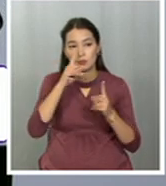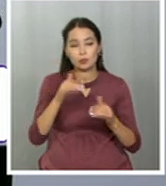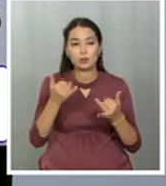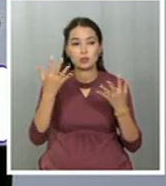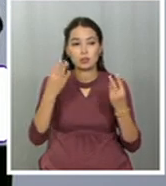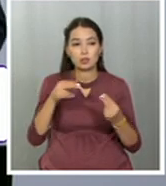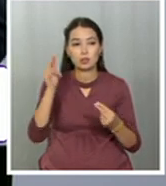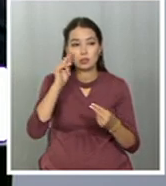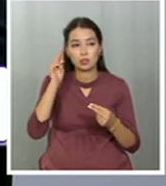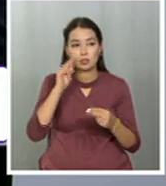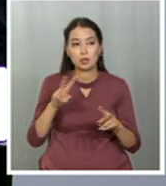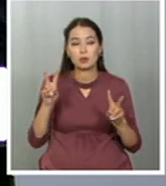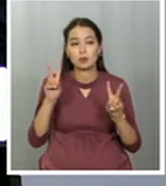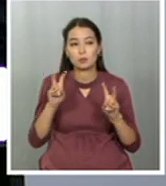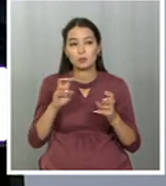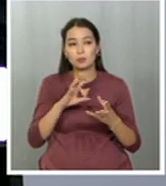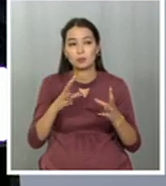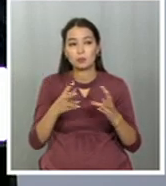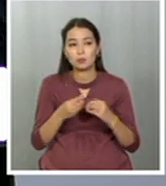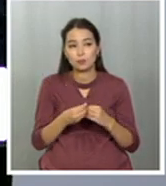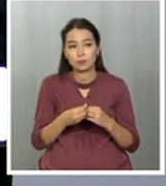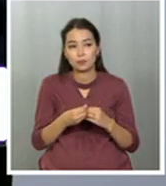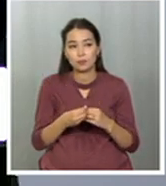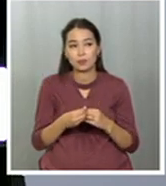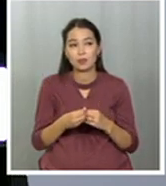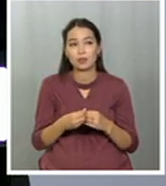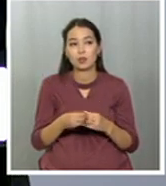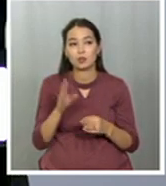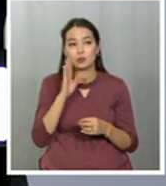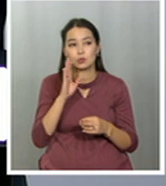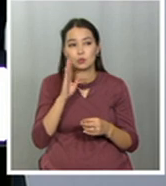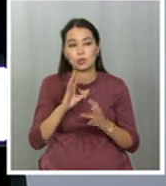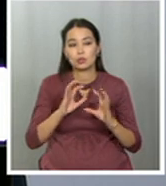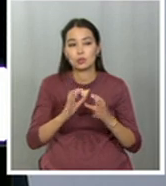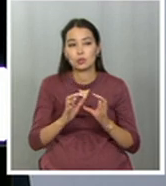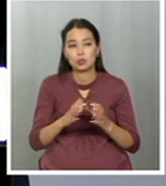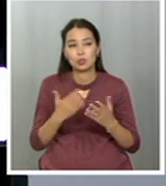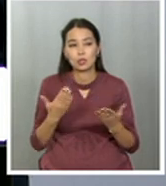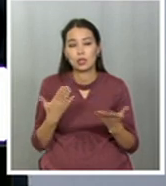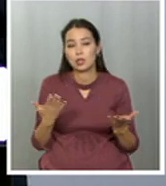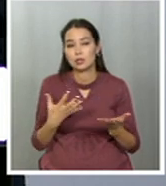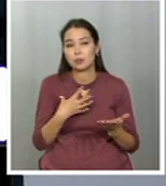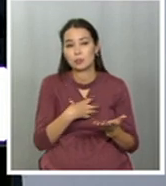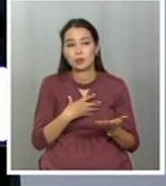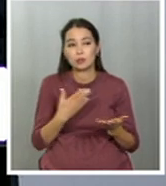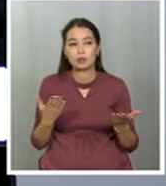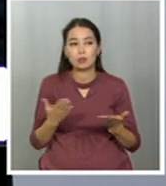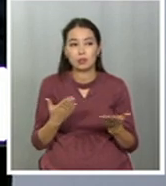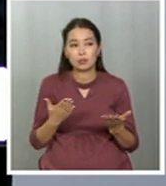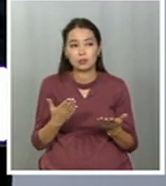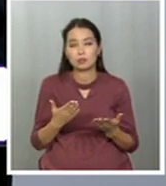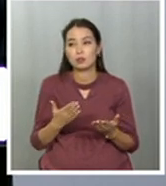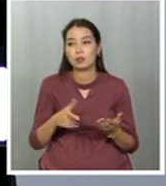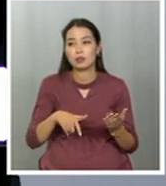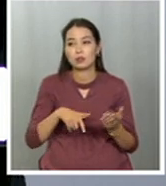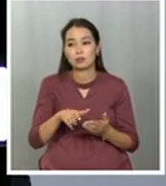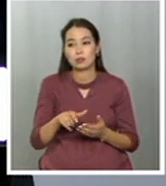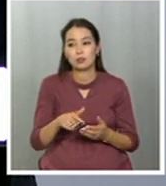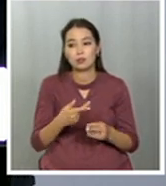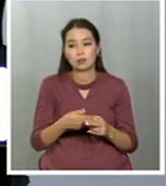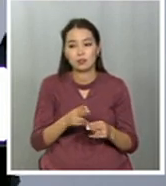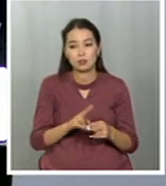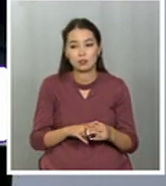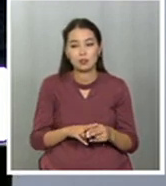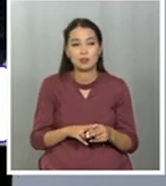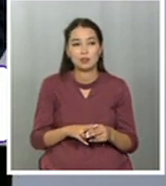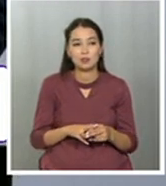сабағымыздың мақсатына жету үшін судың жалпы қандай геосаяси мәні бар, трансшекаралық өзендерге қандай өзендер жатады